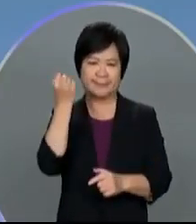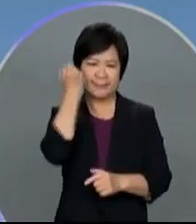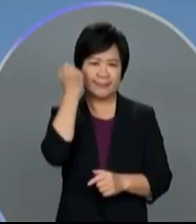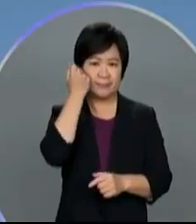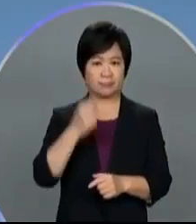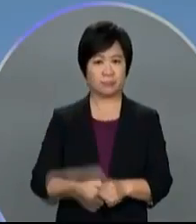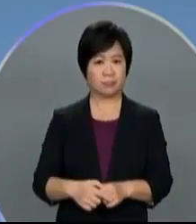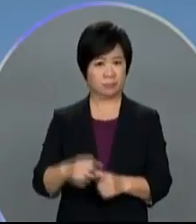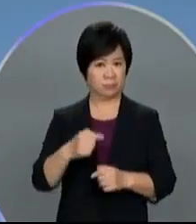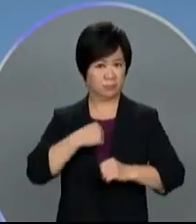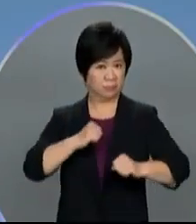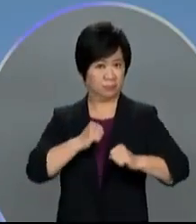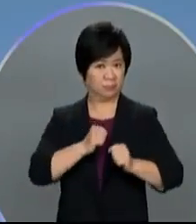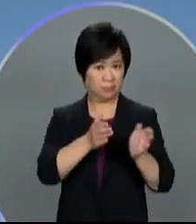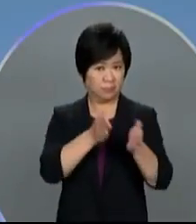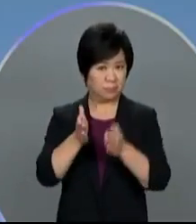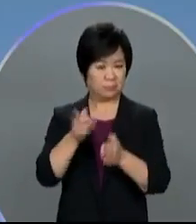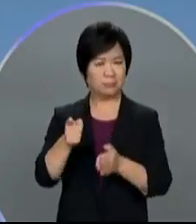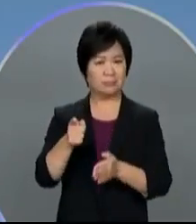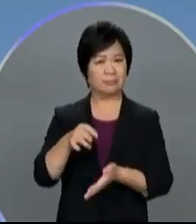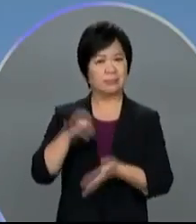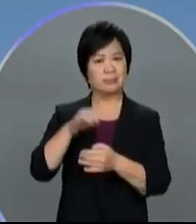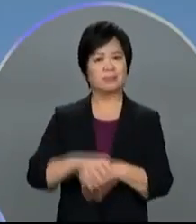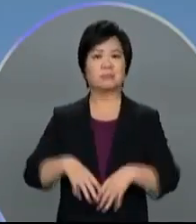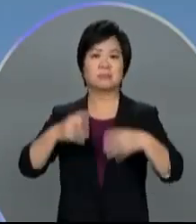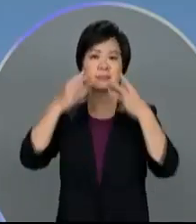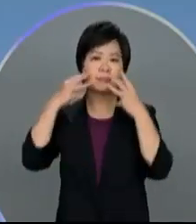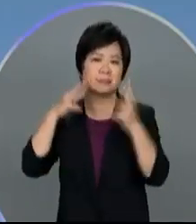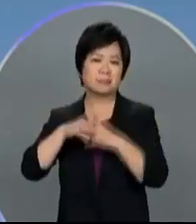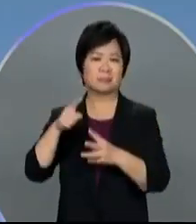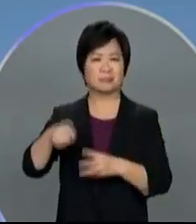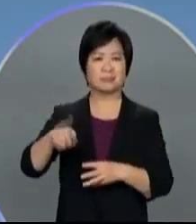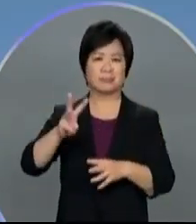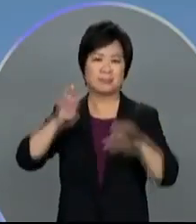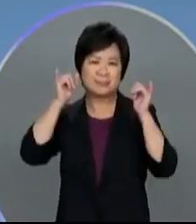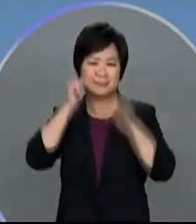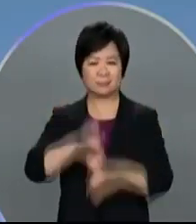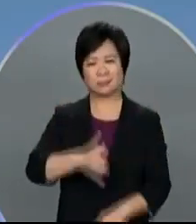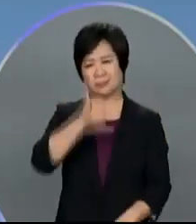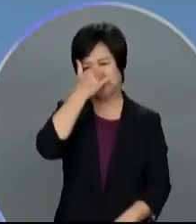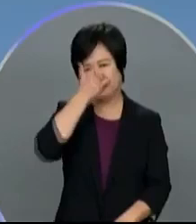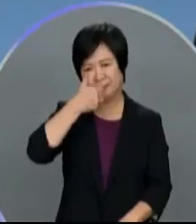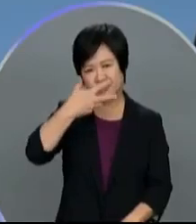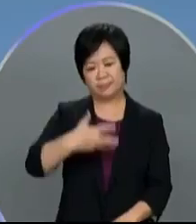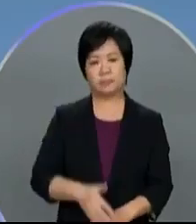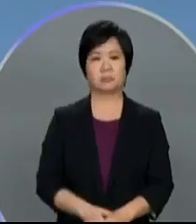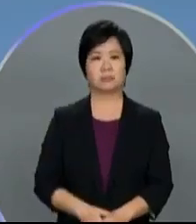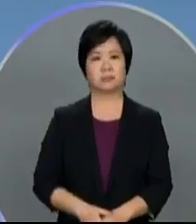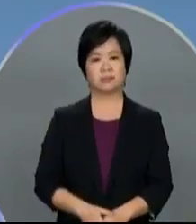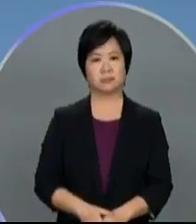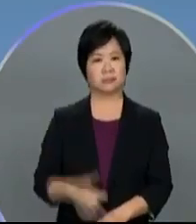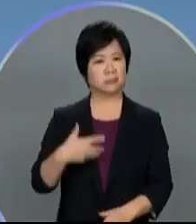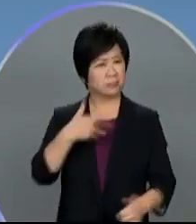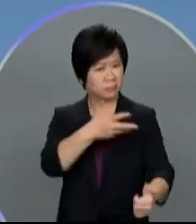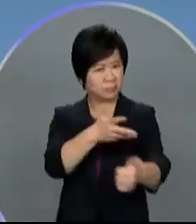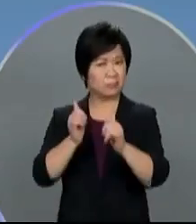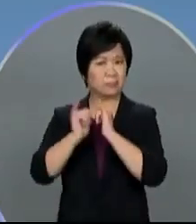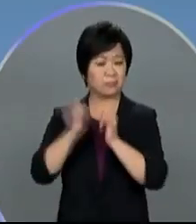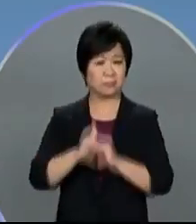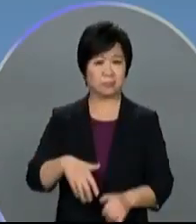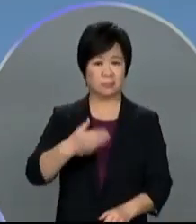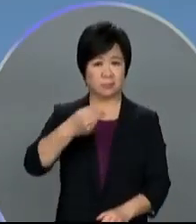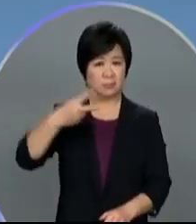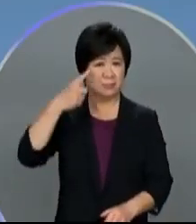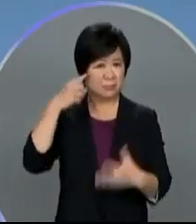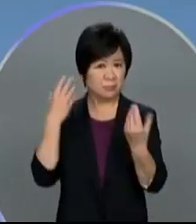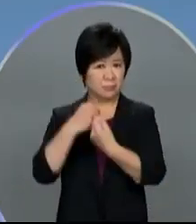而，我的竞争对手还在跟我谈非洲的水牛跟猪八戒。亲爱的国人同胞，九二共识里并没